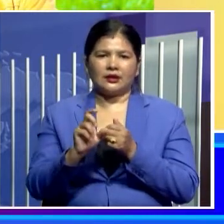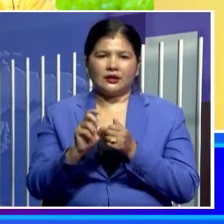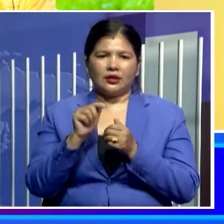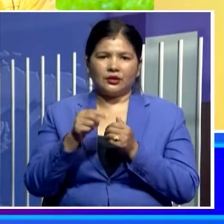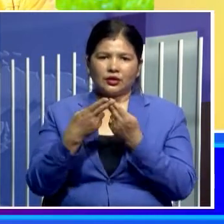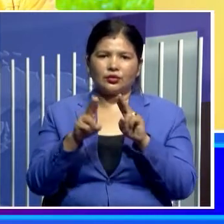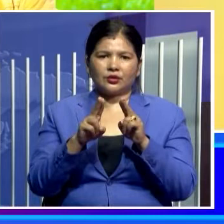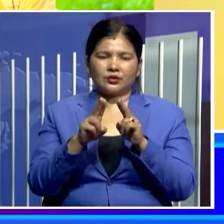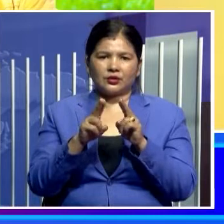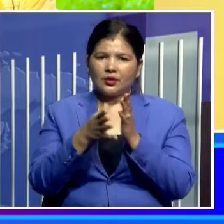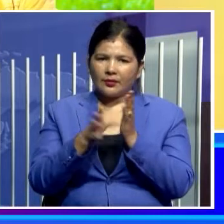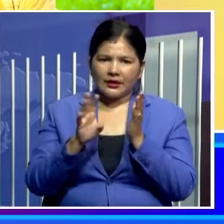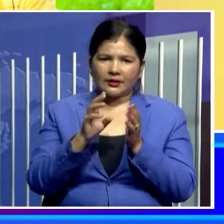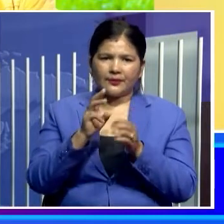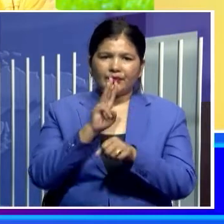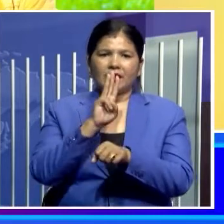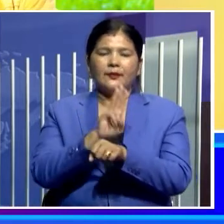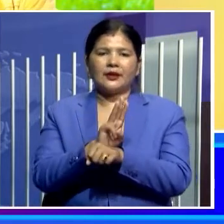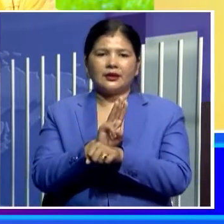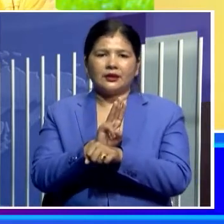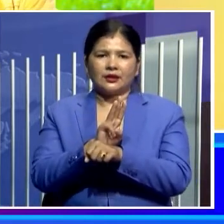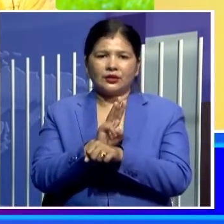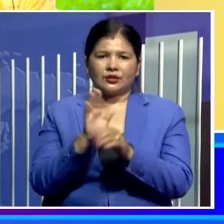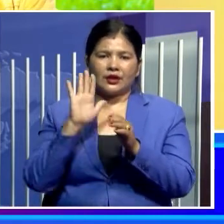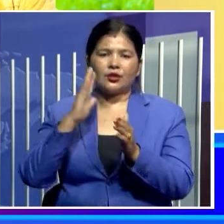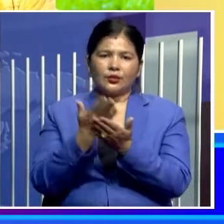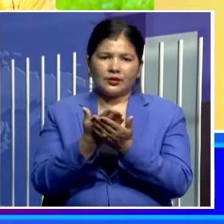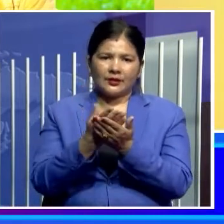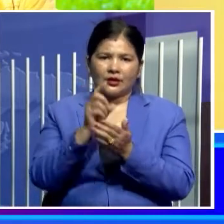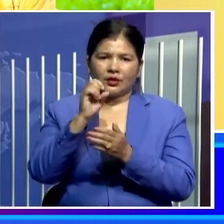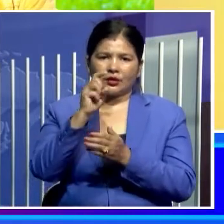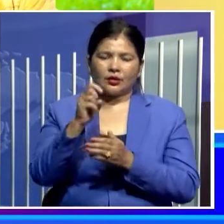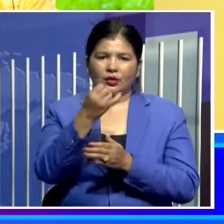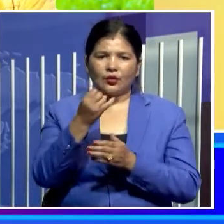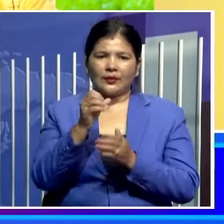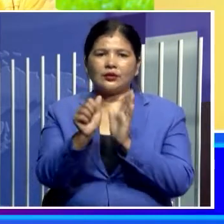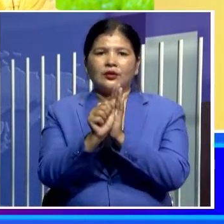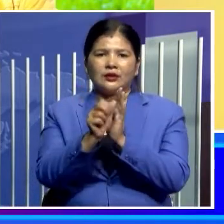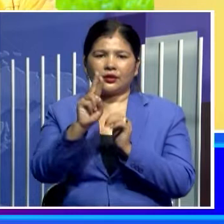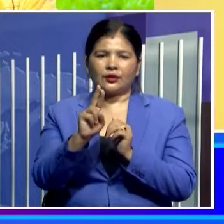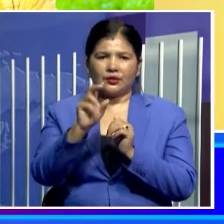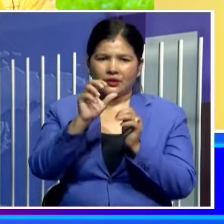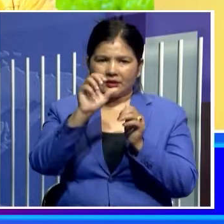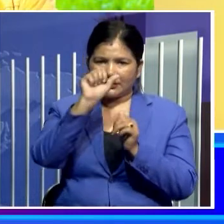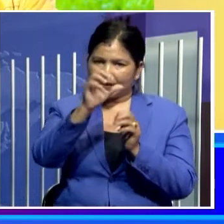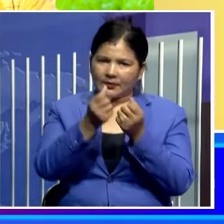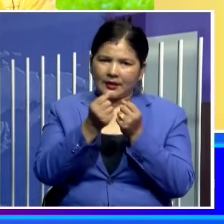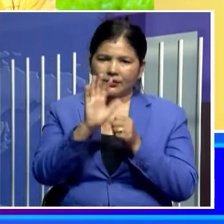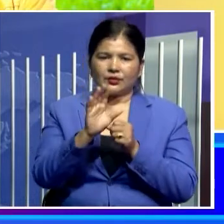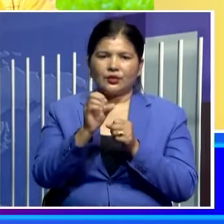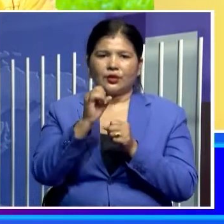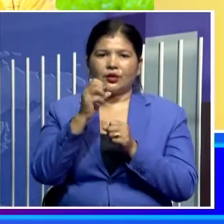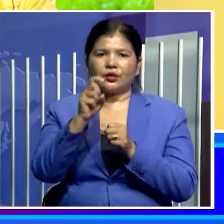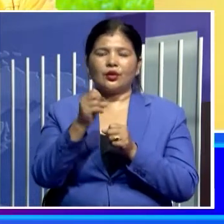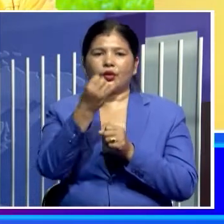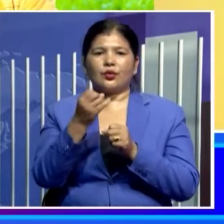स्वतन्त्र तर्फबाट मेयर पदका उम्मेद्वार रहनुभएका गोपाल हमालकै अग्रता रहिरहेको भन्ने मैले जानकारी प्राप्त गरेकी छु। गोपाल